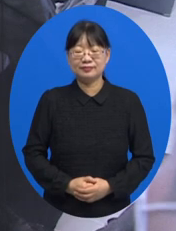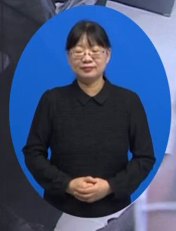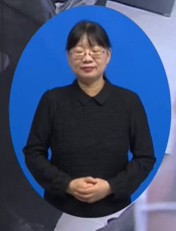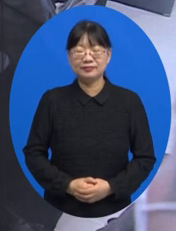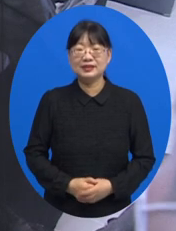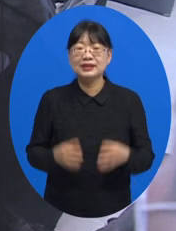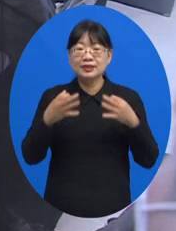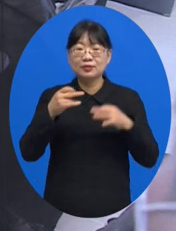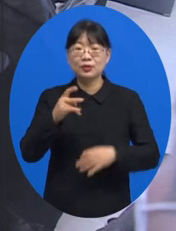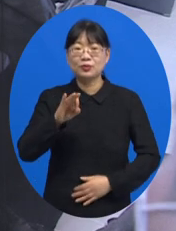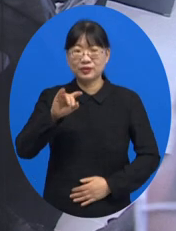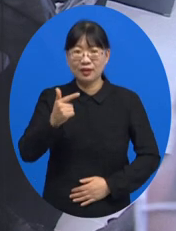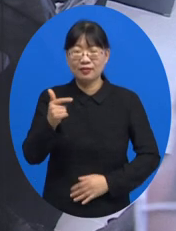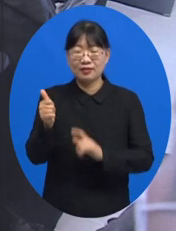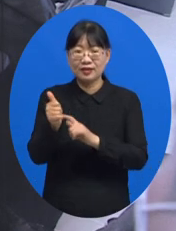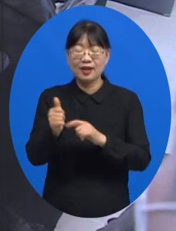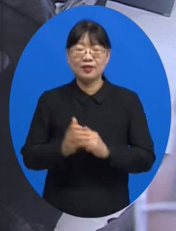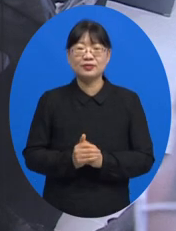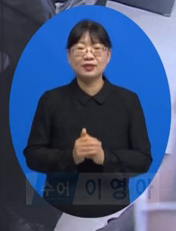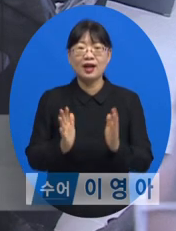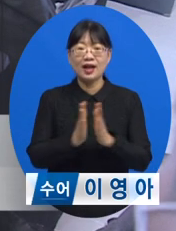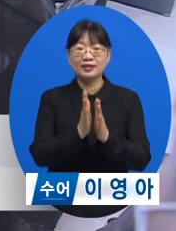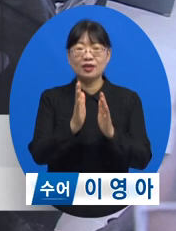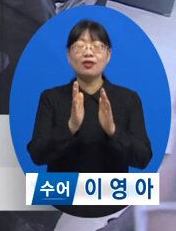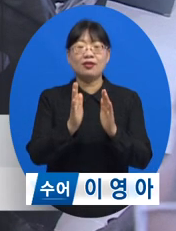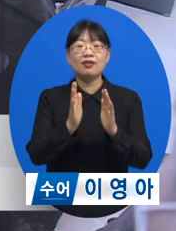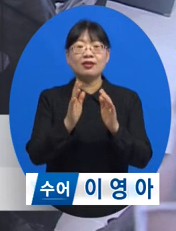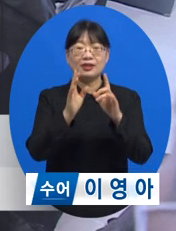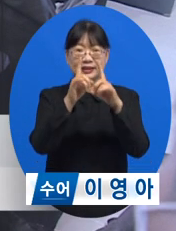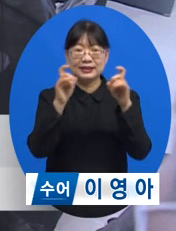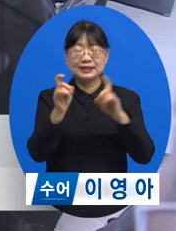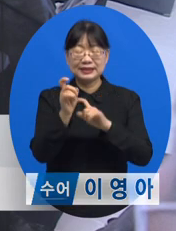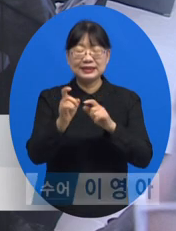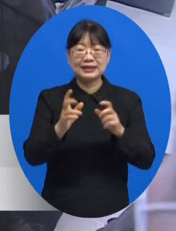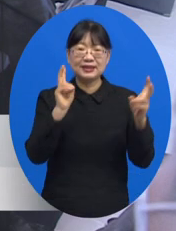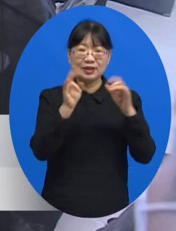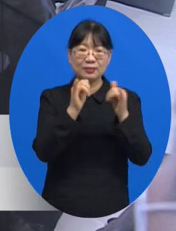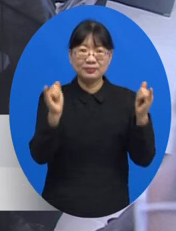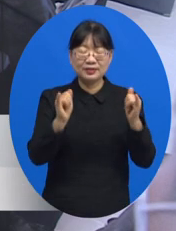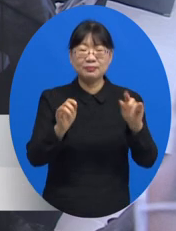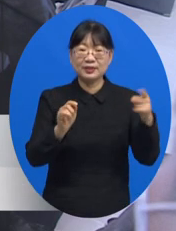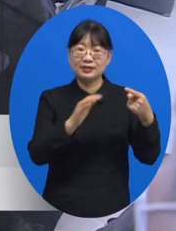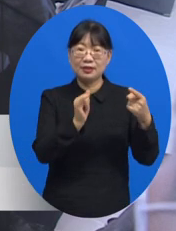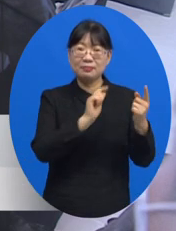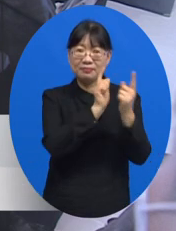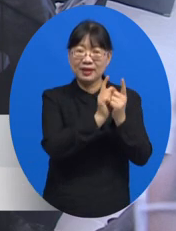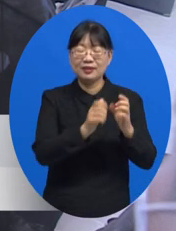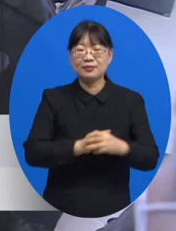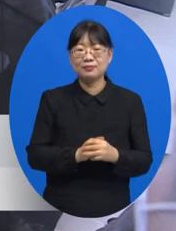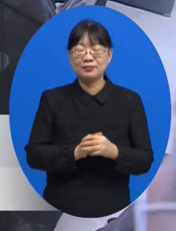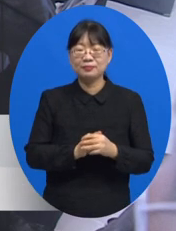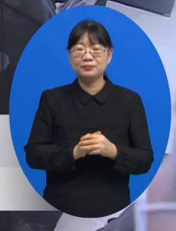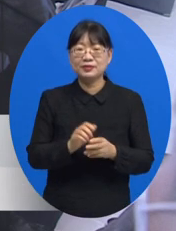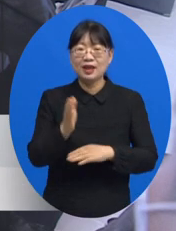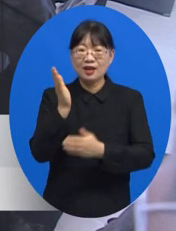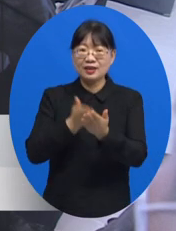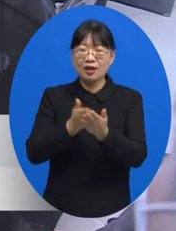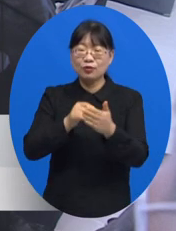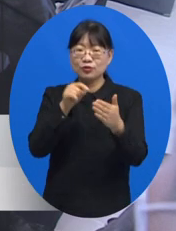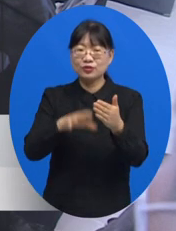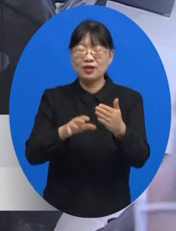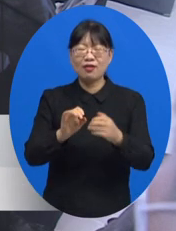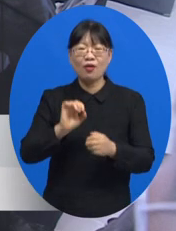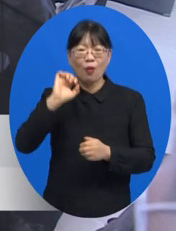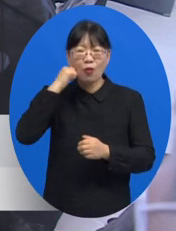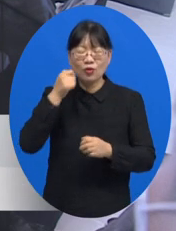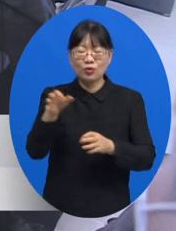김도경 경기지사가 화성시 기업인 100명을 만났습니다 이날 김지사의 강조 발언 중엔 어려운 시기에 반드시 살아남아